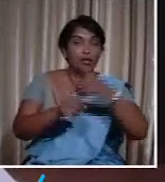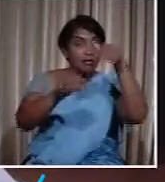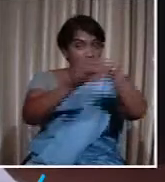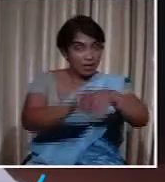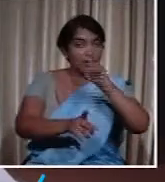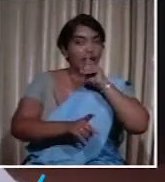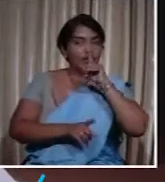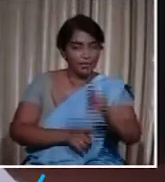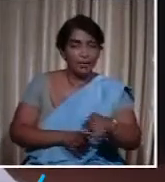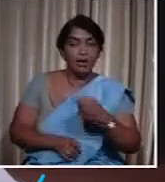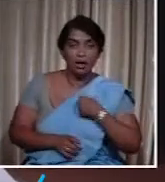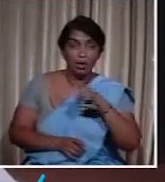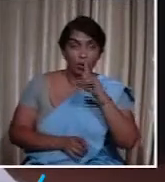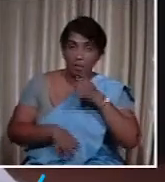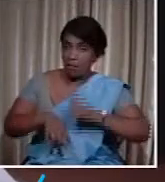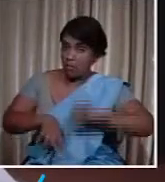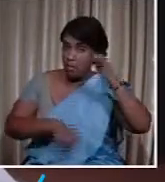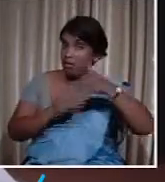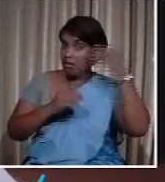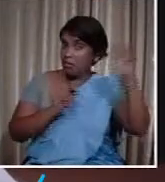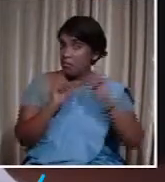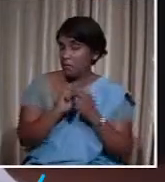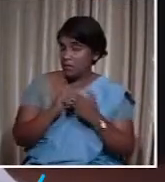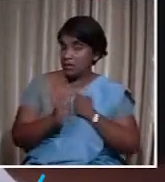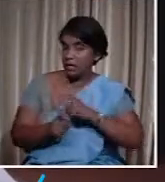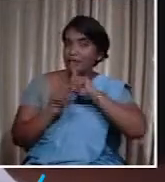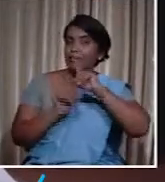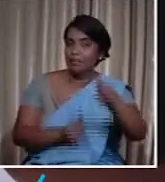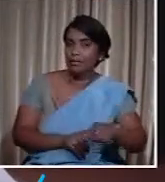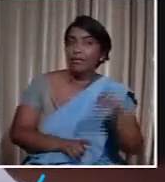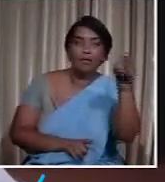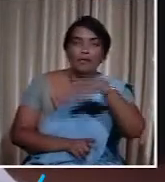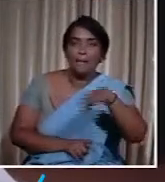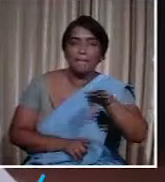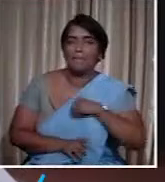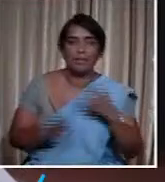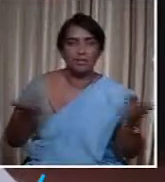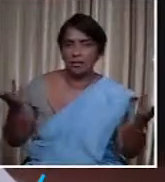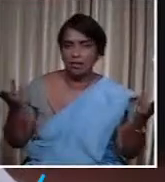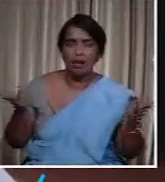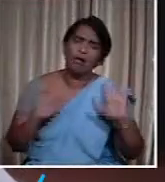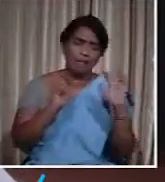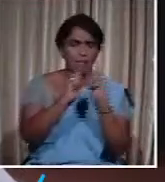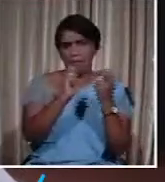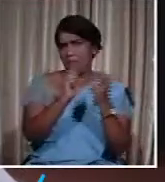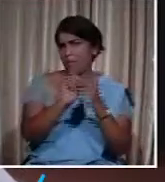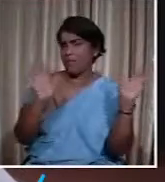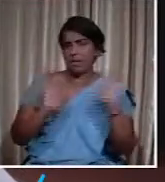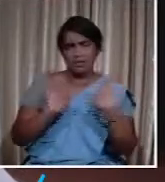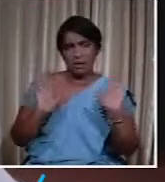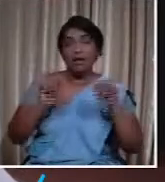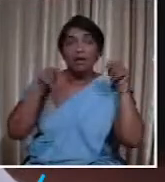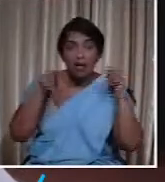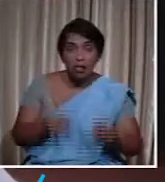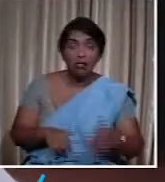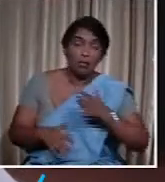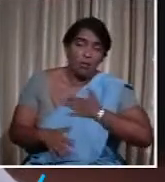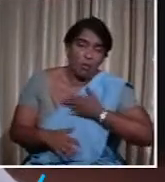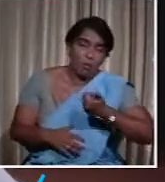කිව්වේ ඒ වෙලාව අපි අනතුරු ඇඟුවා මේක විය හැකි ප්‍රතිවිපාක හැබැයි තමුන්නාසලගෙන සලකලා කරේ නැ කමක් නැ හැබැයි තමුන්නාසල දැන්